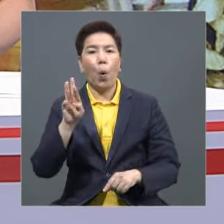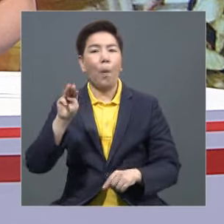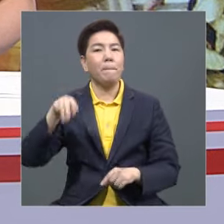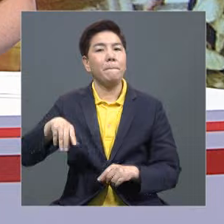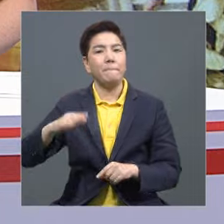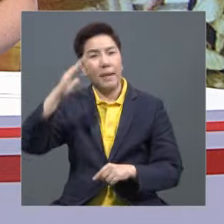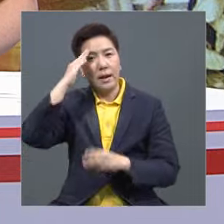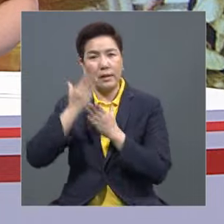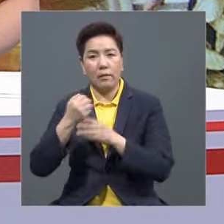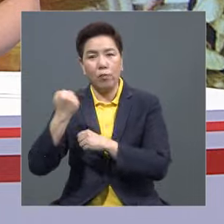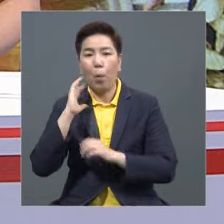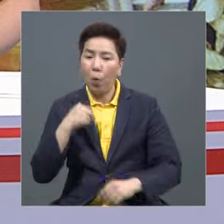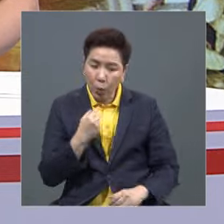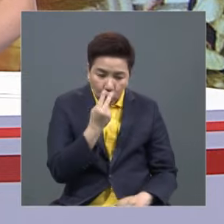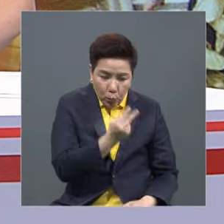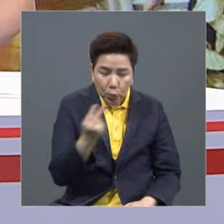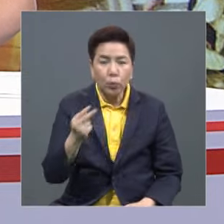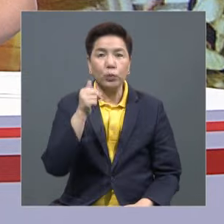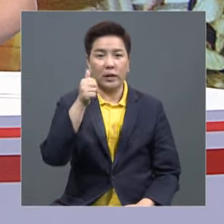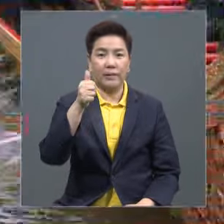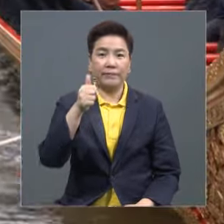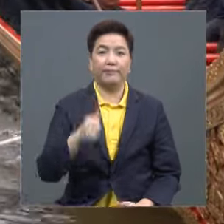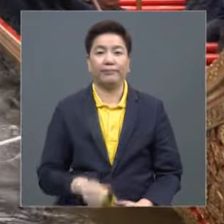ชนสามารถเข้าร่วมชมได้ครับ